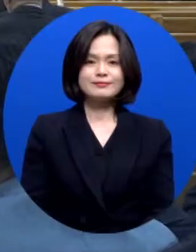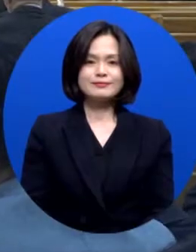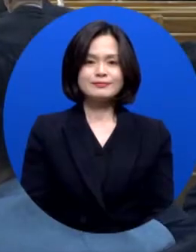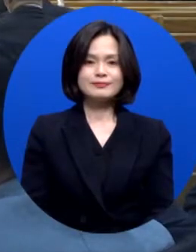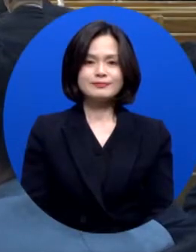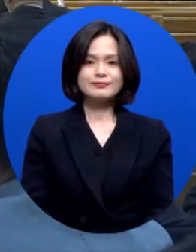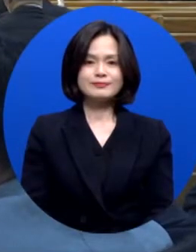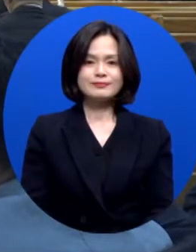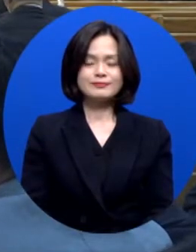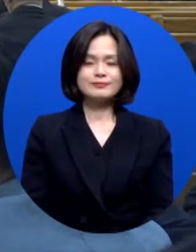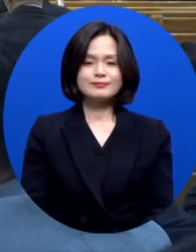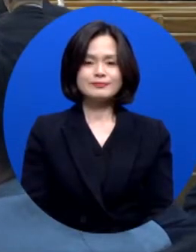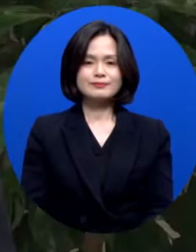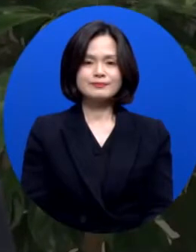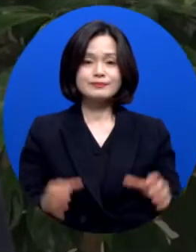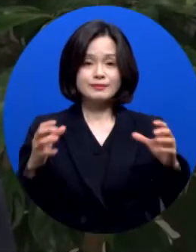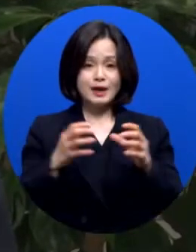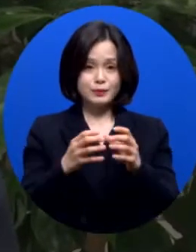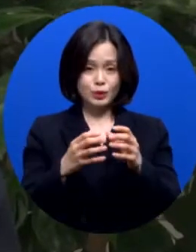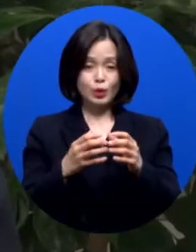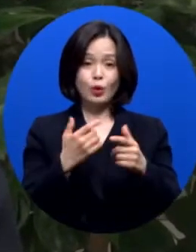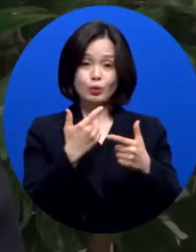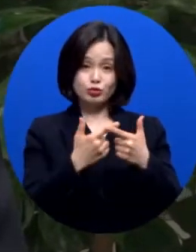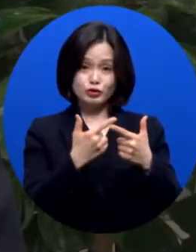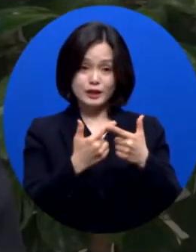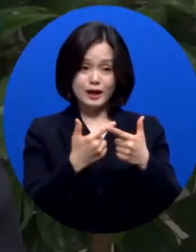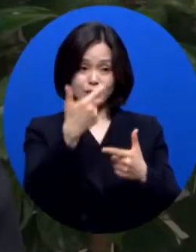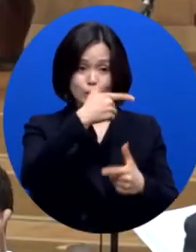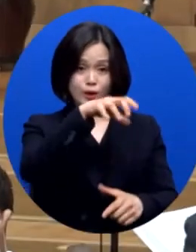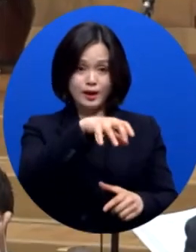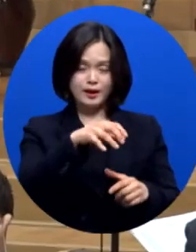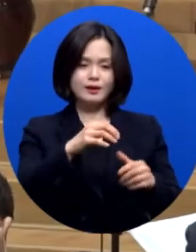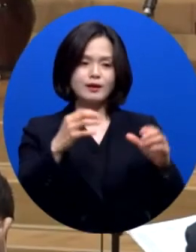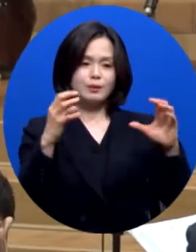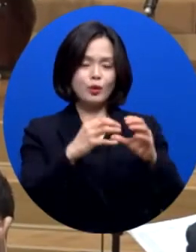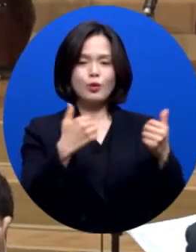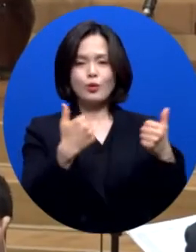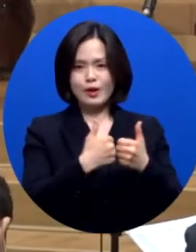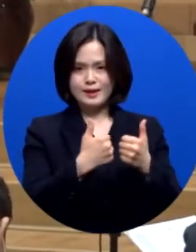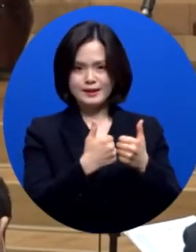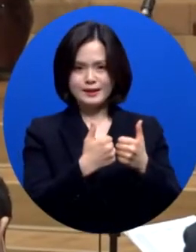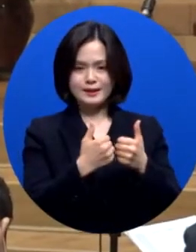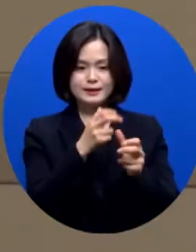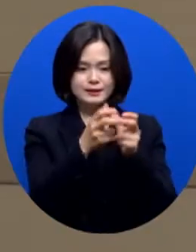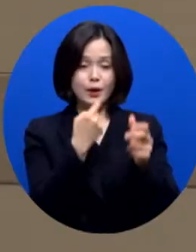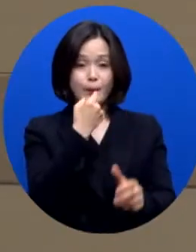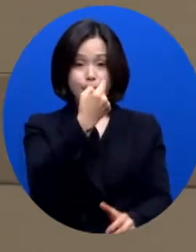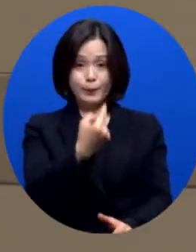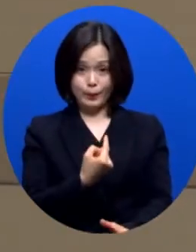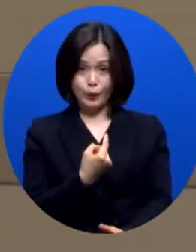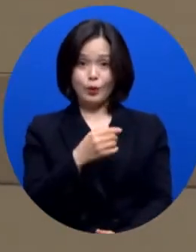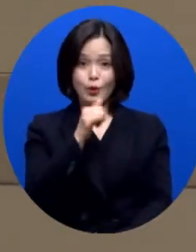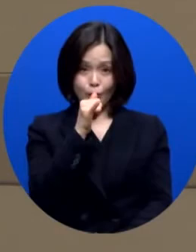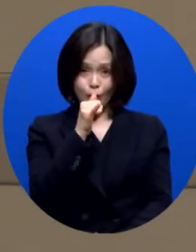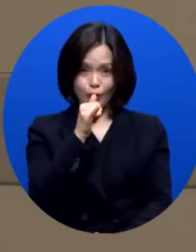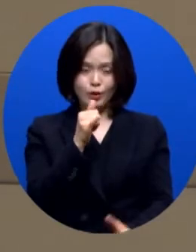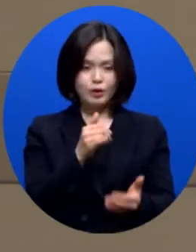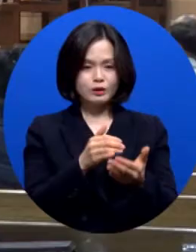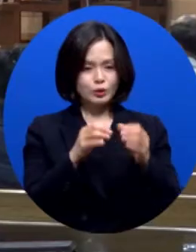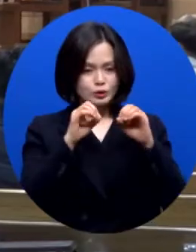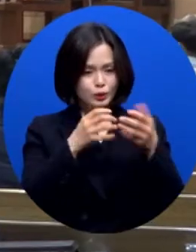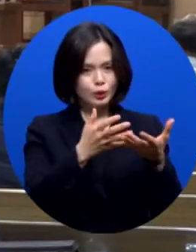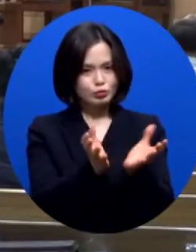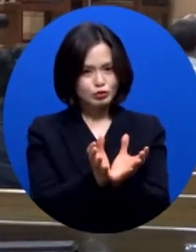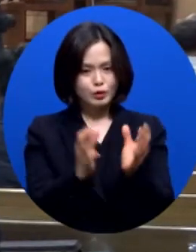같은 날 예장합동 동 부산노회 도전기 노페 를 열고 각부 보고와 함께 정치부 와 전도부 등 각 상 비부 모임을